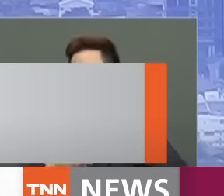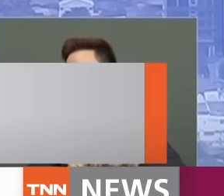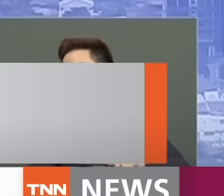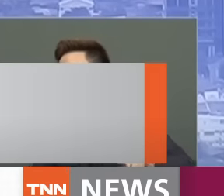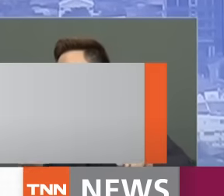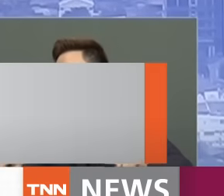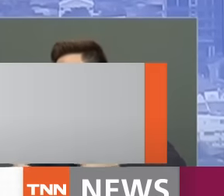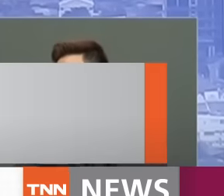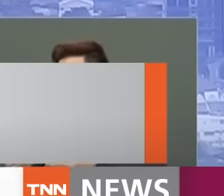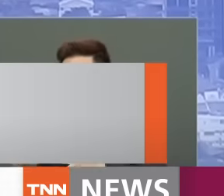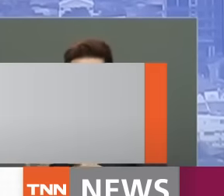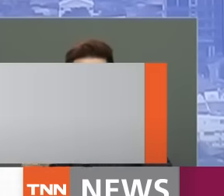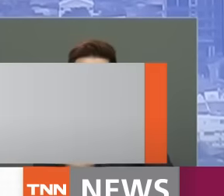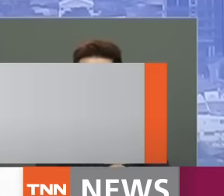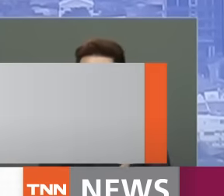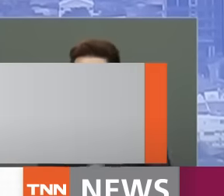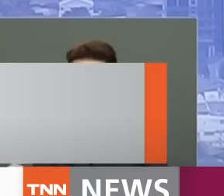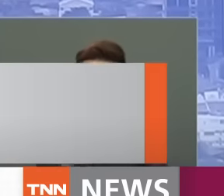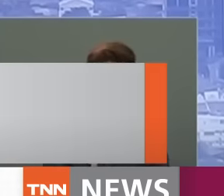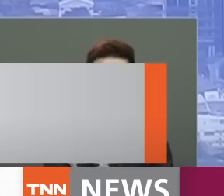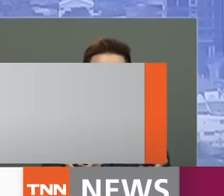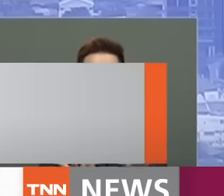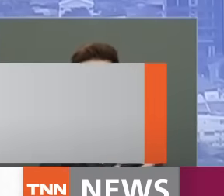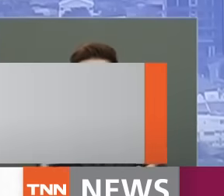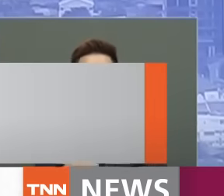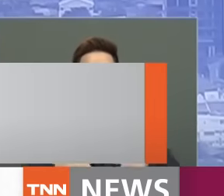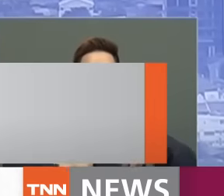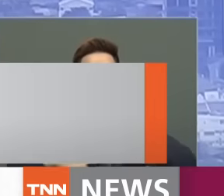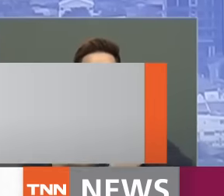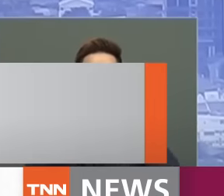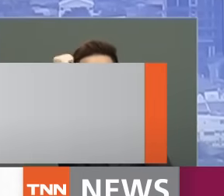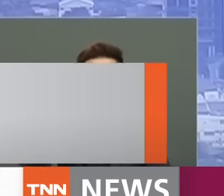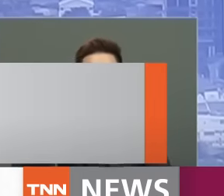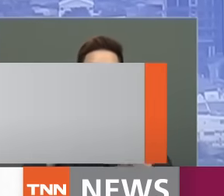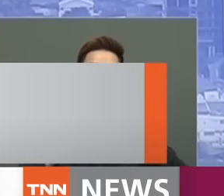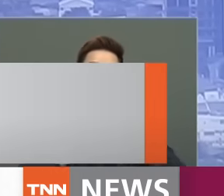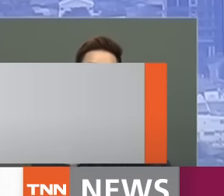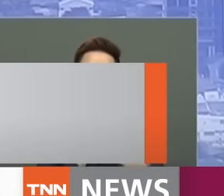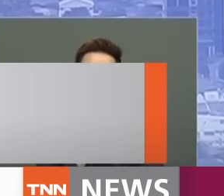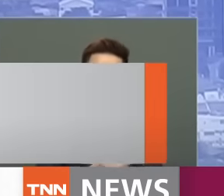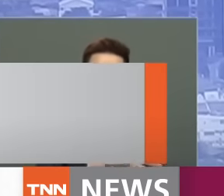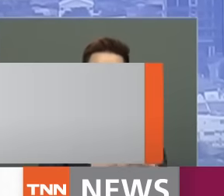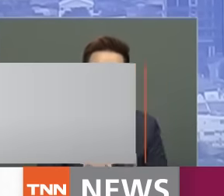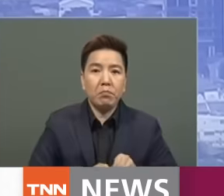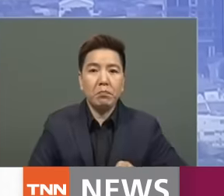จังหวัดหนึ่งและการเดินทางโดยขนส่งสาธารณะก็อาจจะเป็นปัจจัยหนึ่งด้วยน